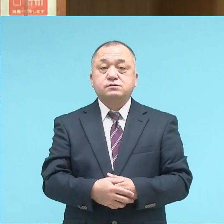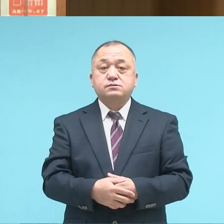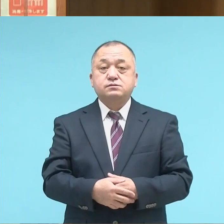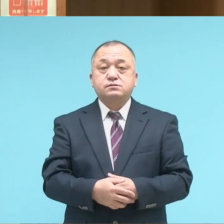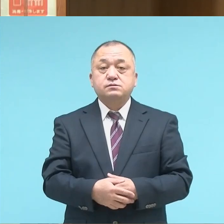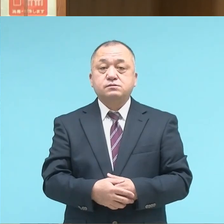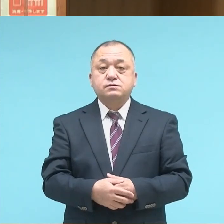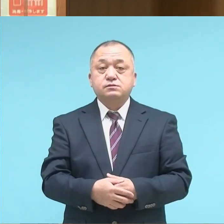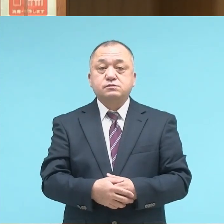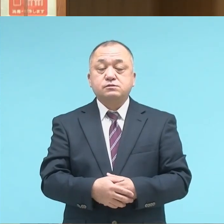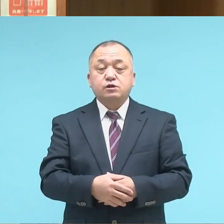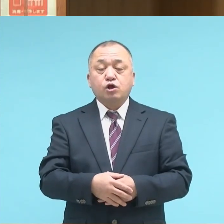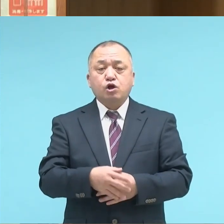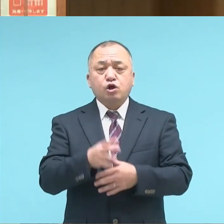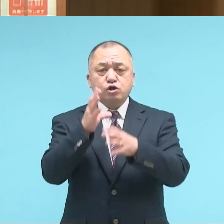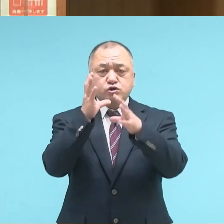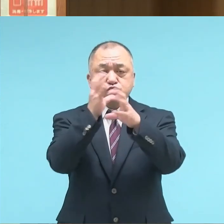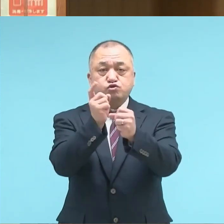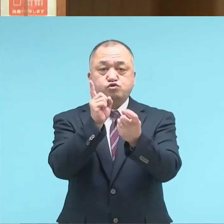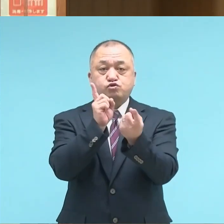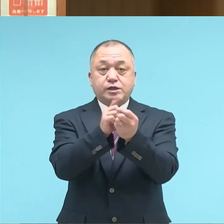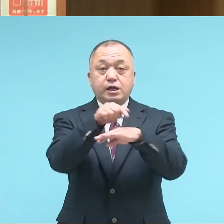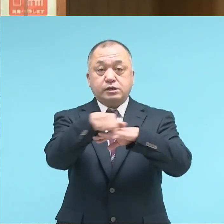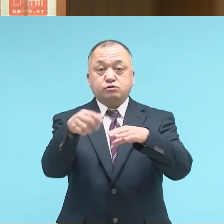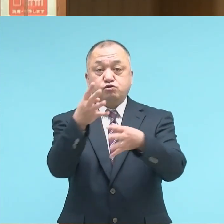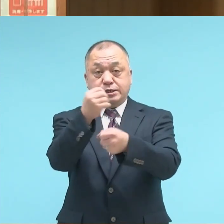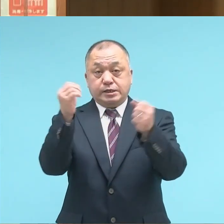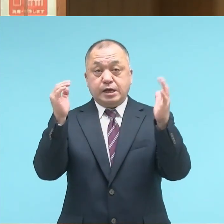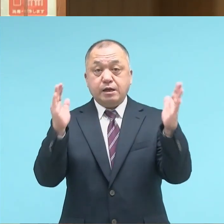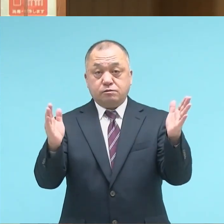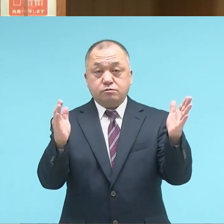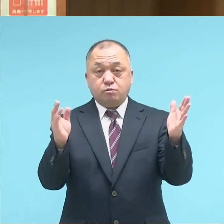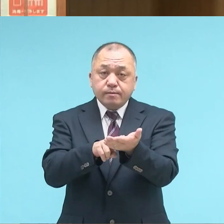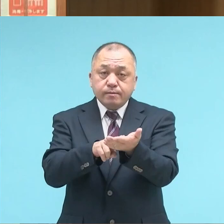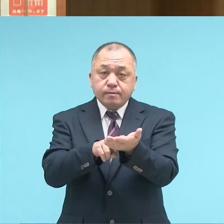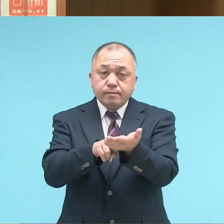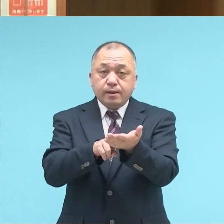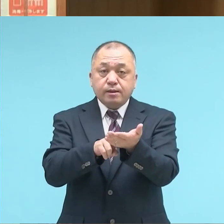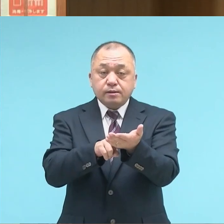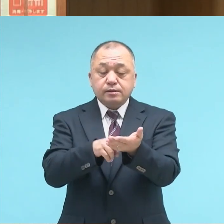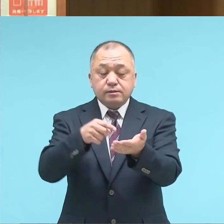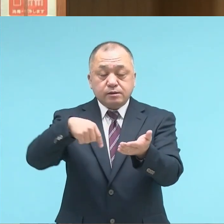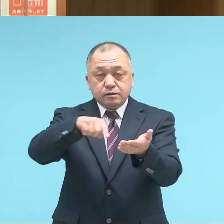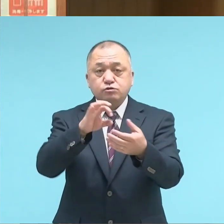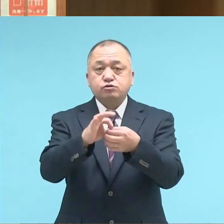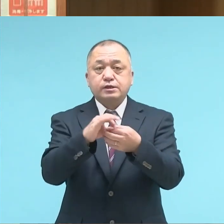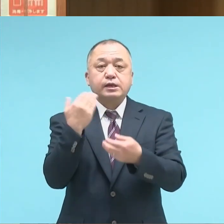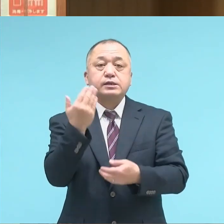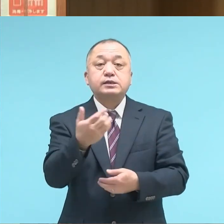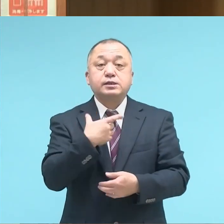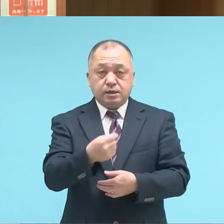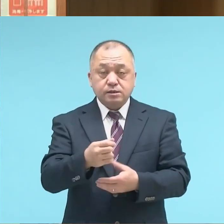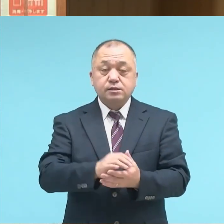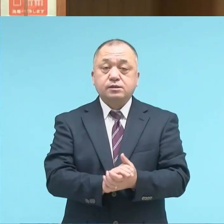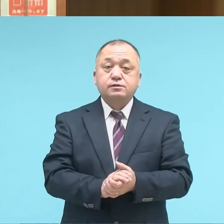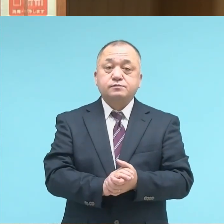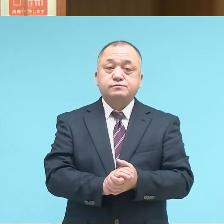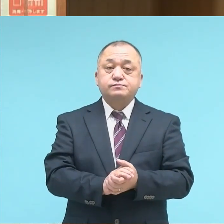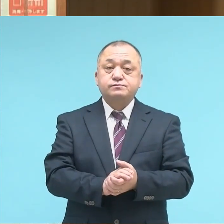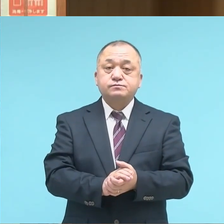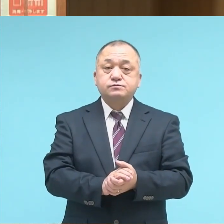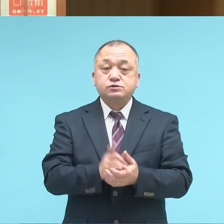これからの集中対策期間の設定について伺いたいんですけれども、まず